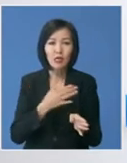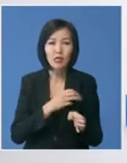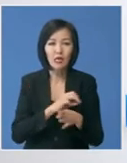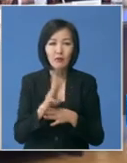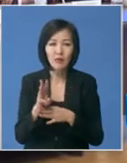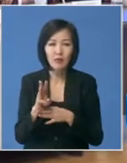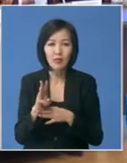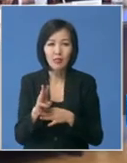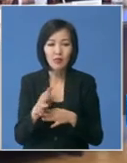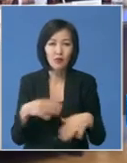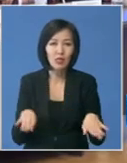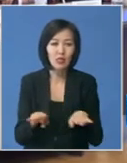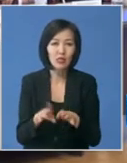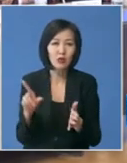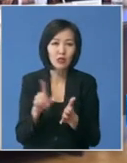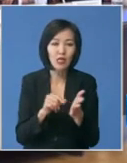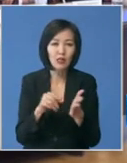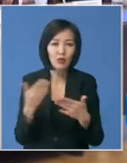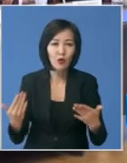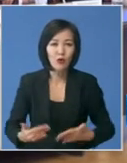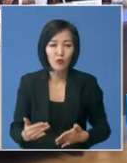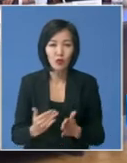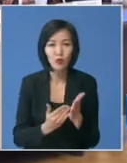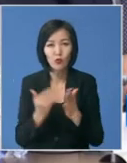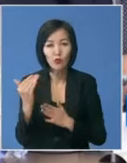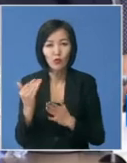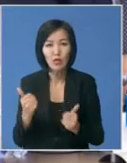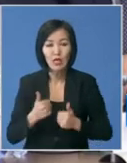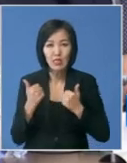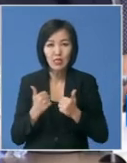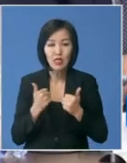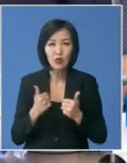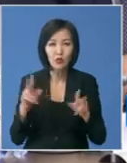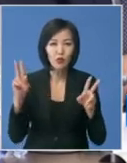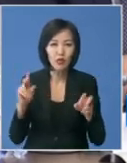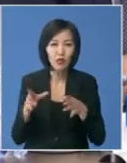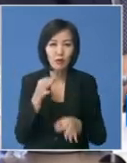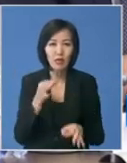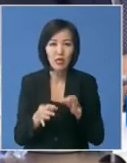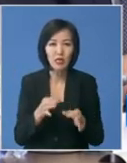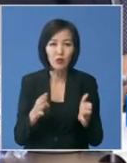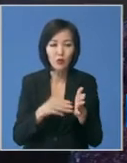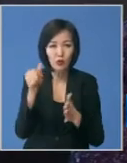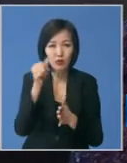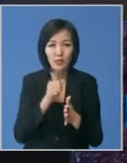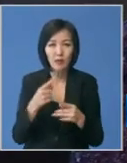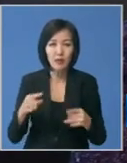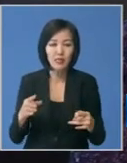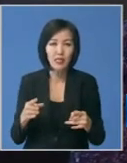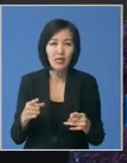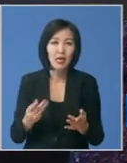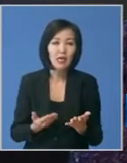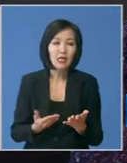теңестіру және салықтық әлеуетінің өсуін ынталандыру мәселесін талқылады. Облыс басшысы соңғы 9 айда облыстағы салық пен өзге де төлемдер